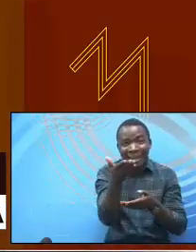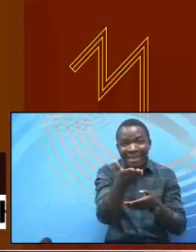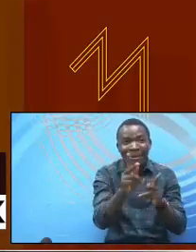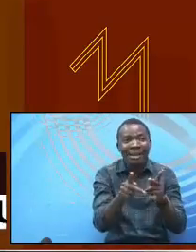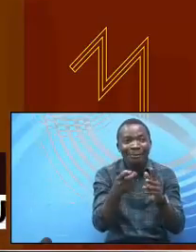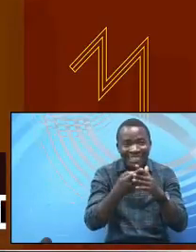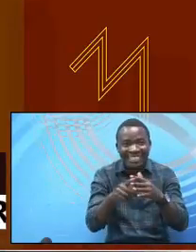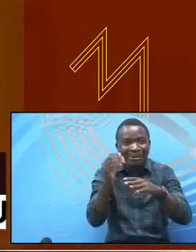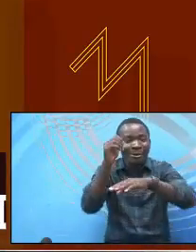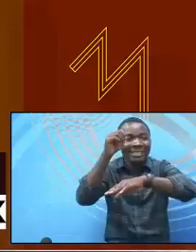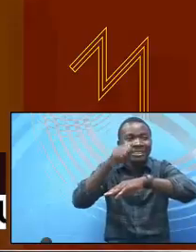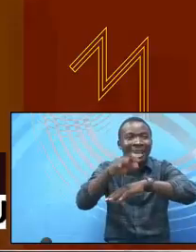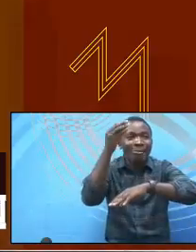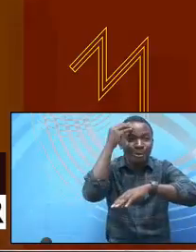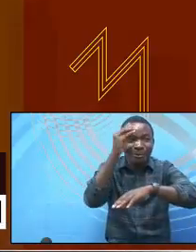kohereza ubutumwa,